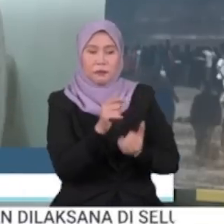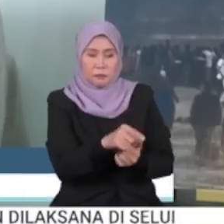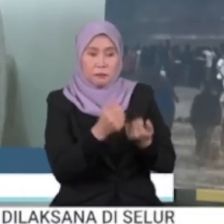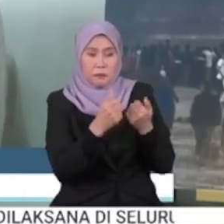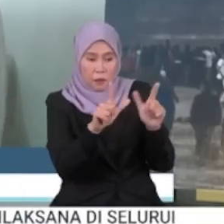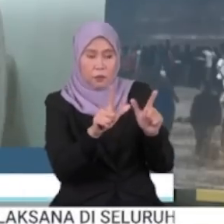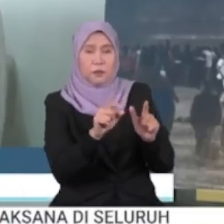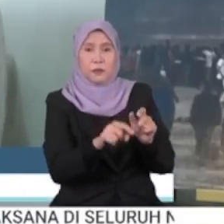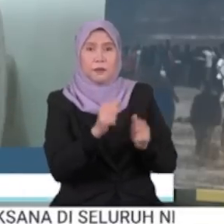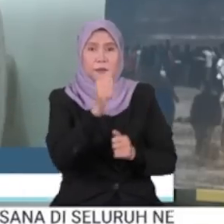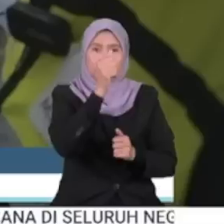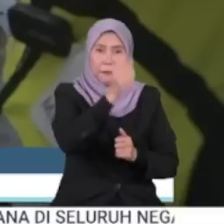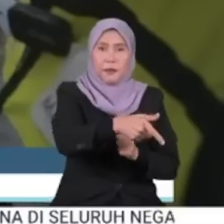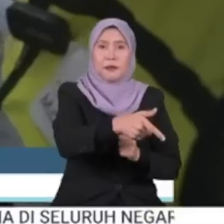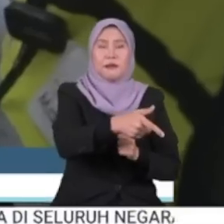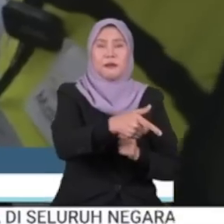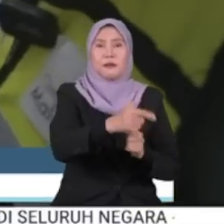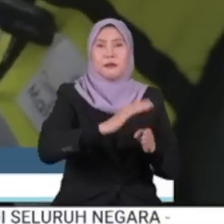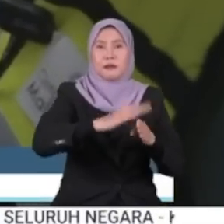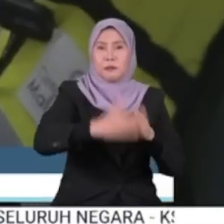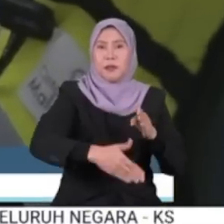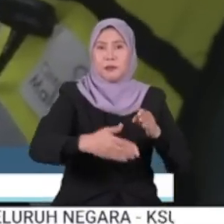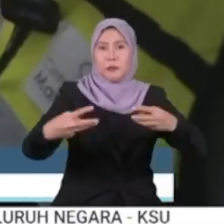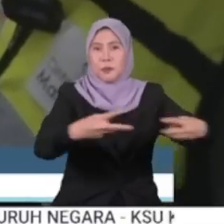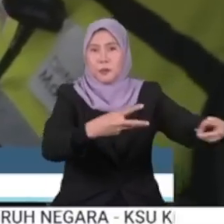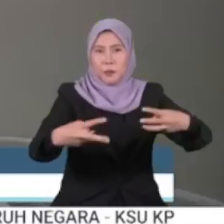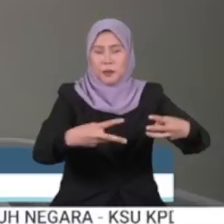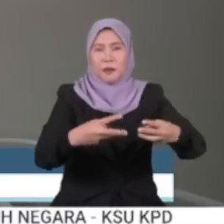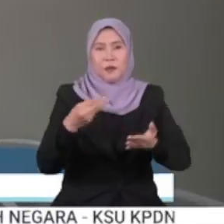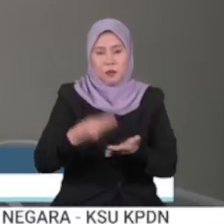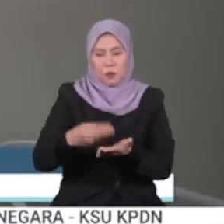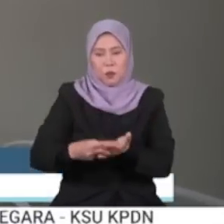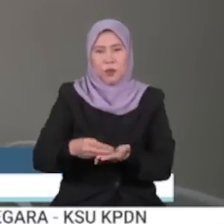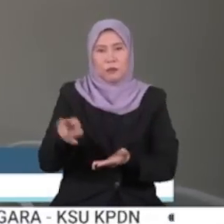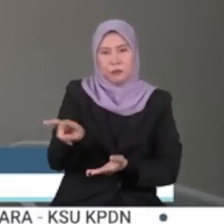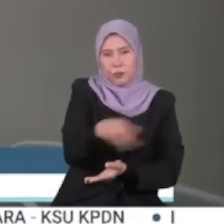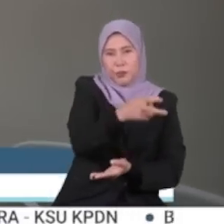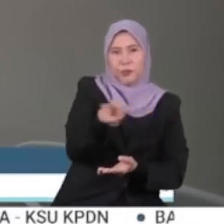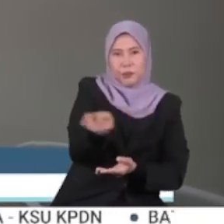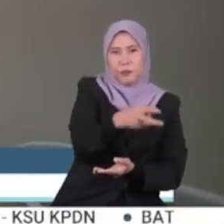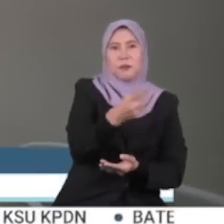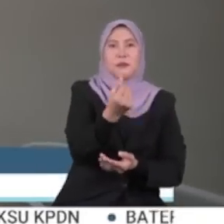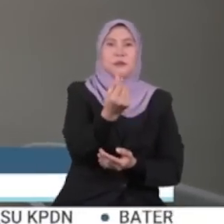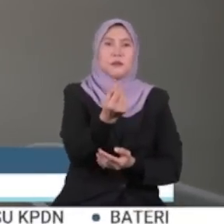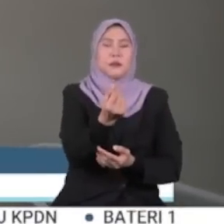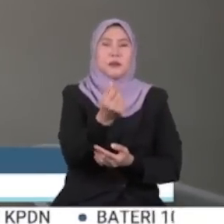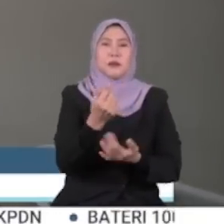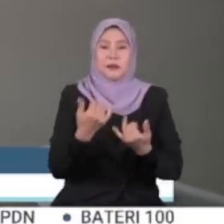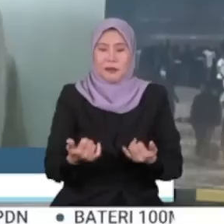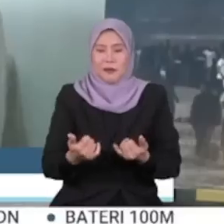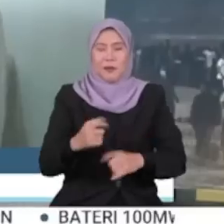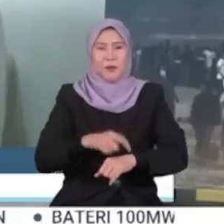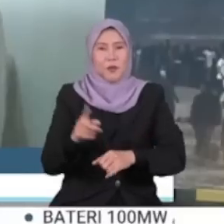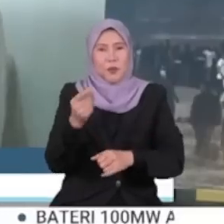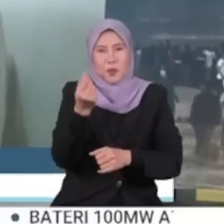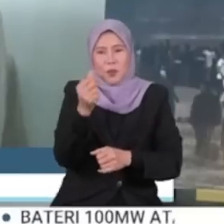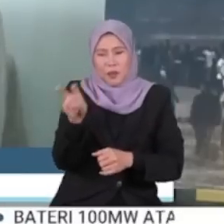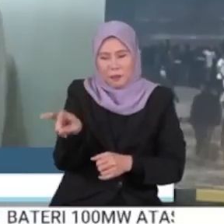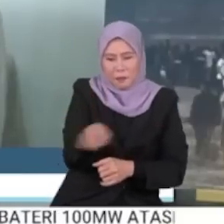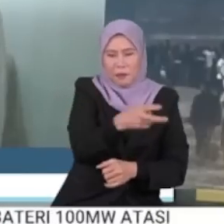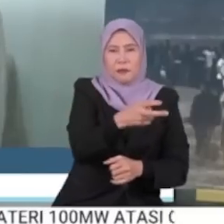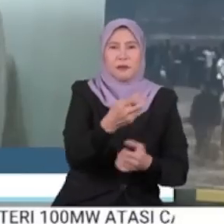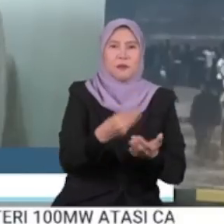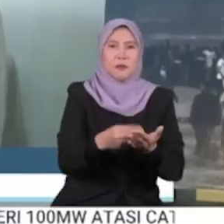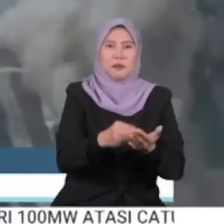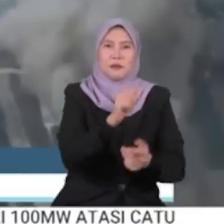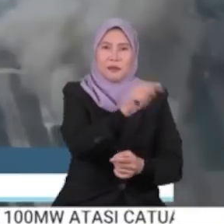izin untuk membayar selepas tamat peperangan bila mana duit boleh dipindahkan semula. Sebab pada waktu ini untuk memindahkan duit ke sana